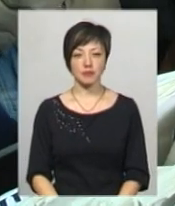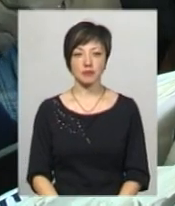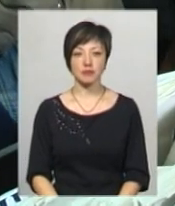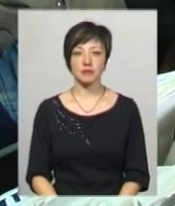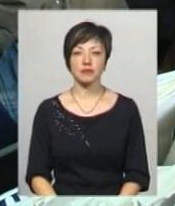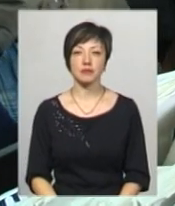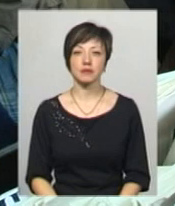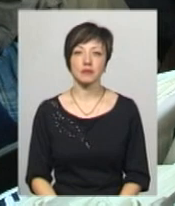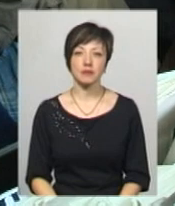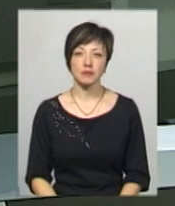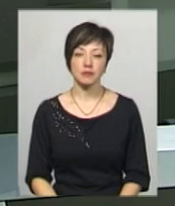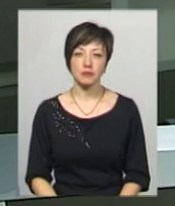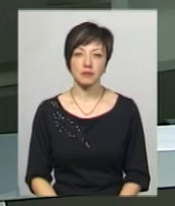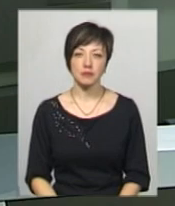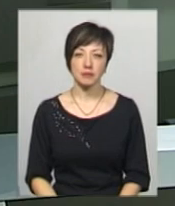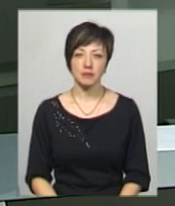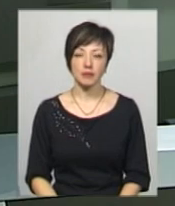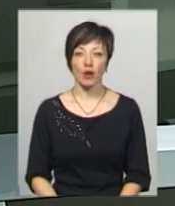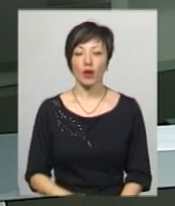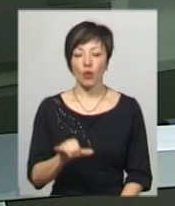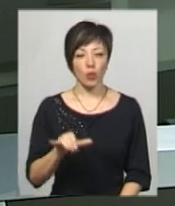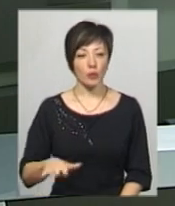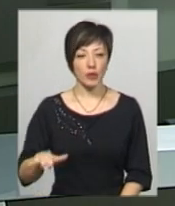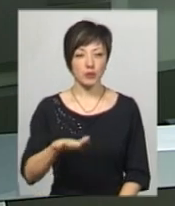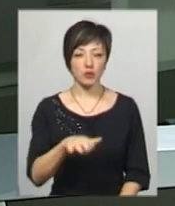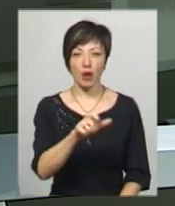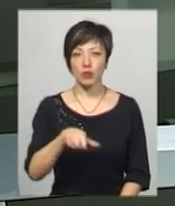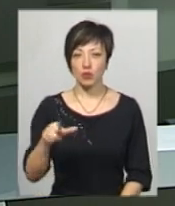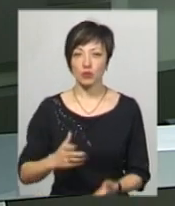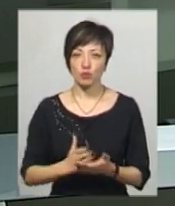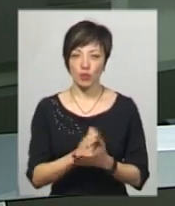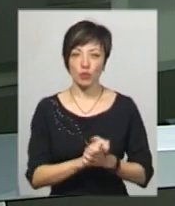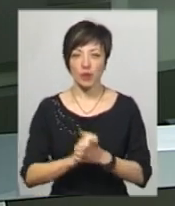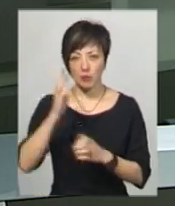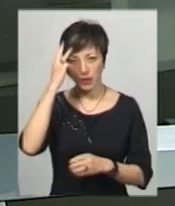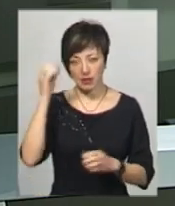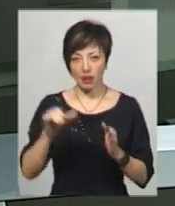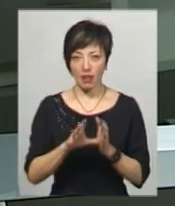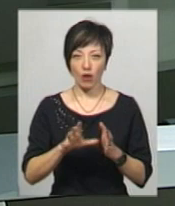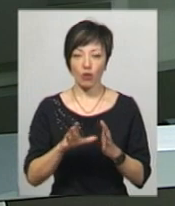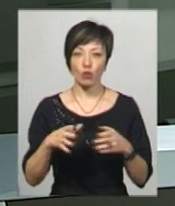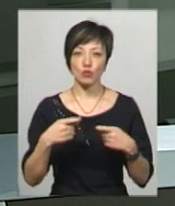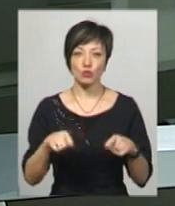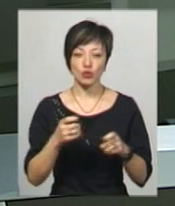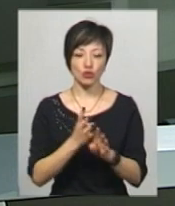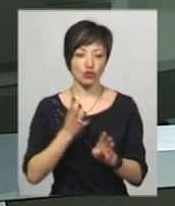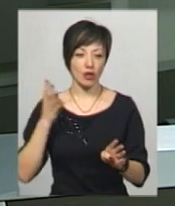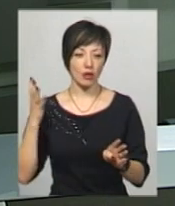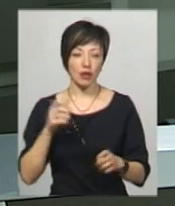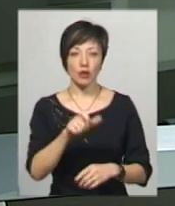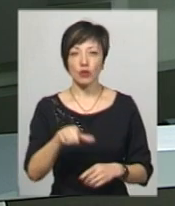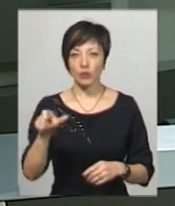Новини «Поділляцентр». У приміщенні абонентської служби товариства «Хмельницькенергозбут» стоять черги.